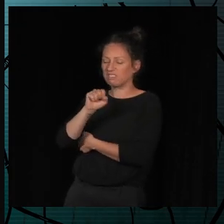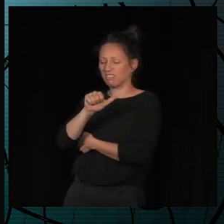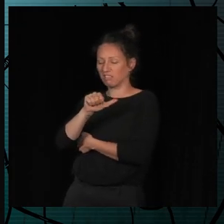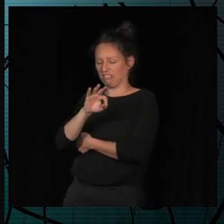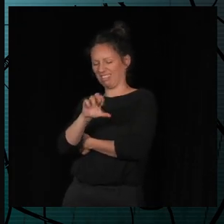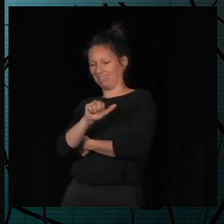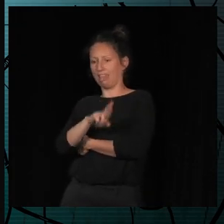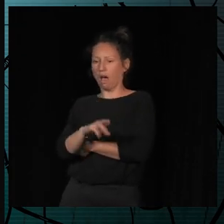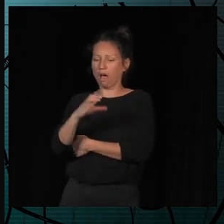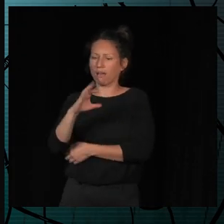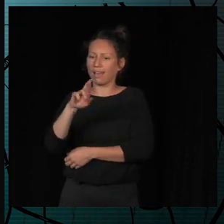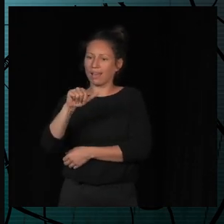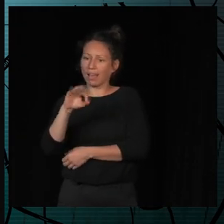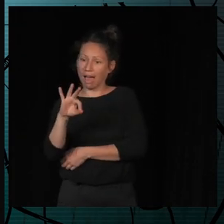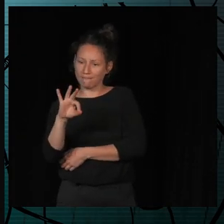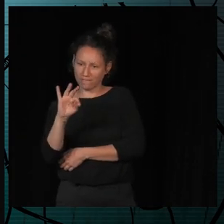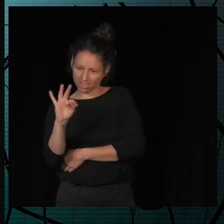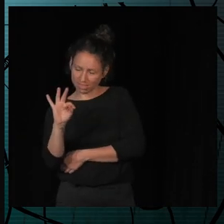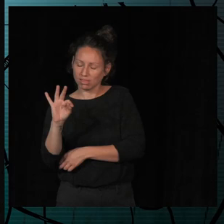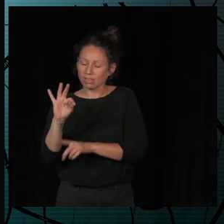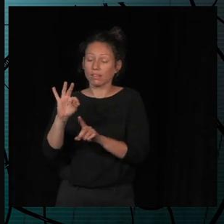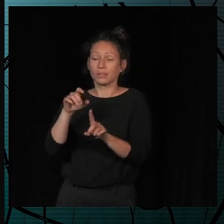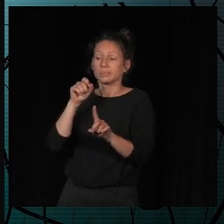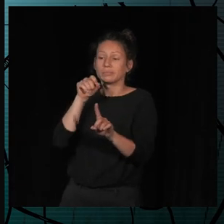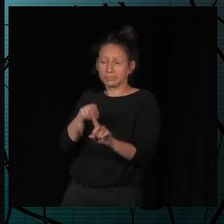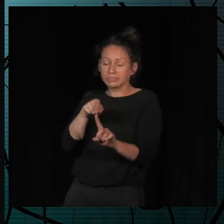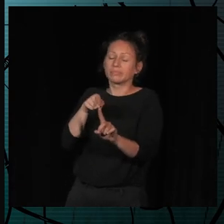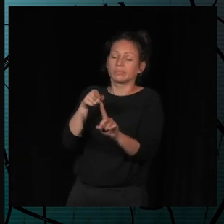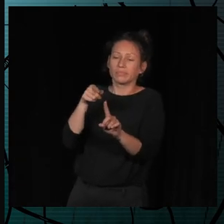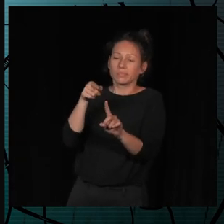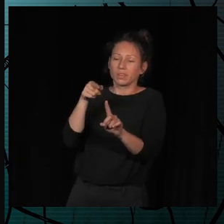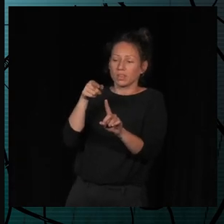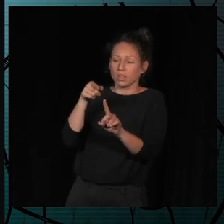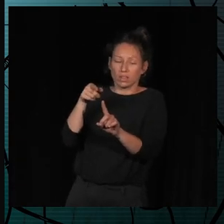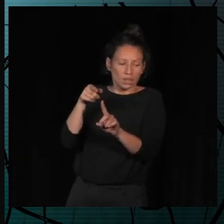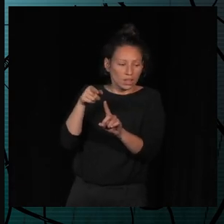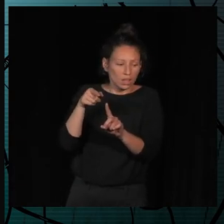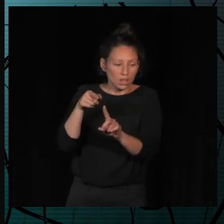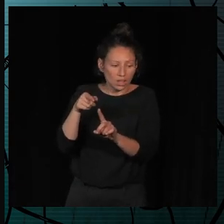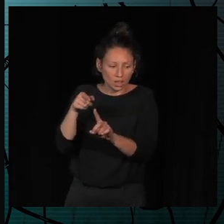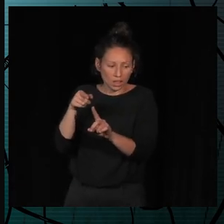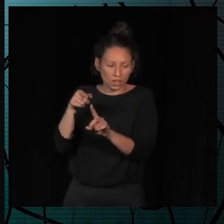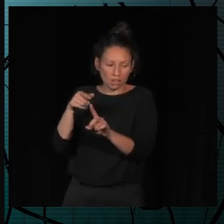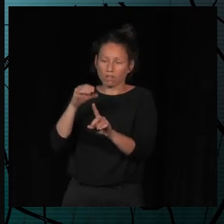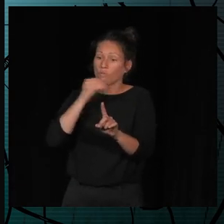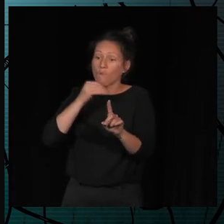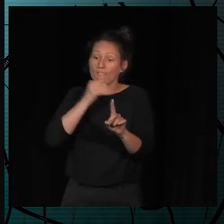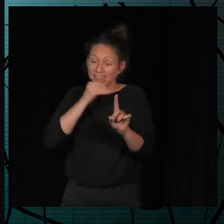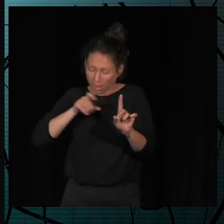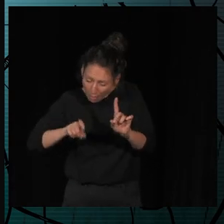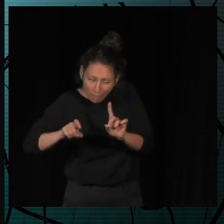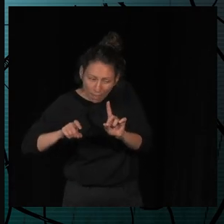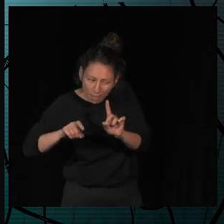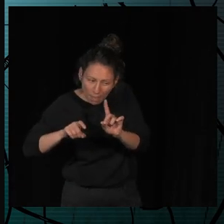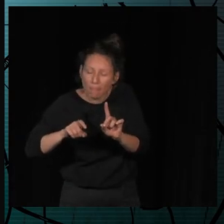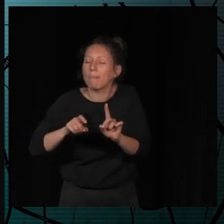nux ce qu'on appelle les APM sur Starcraft qui est un jeu qui qui est quasiment plus joué en France he qui est encore joué par les Coréens en moyenne